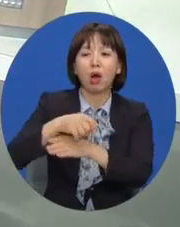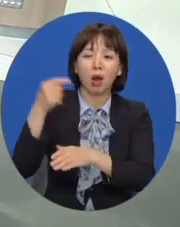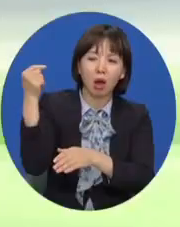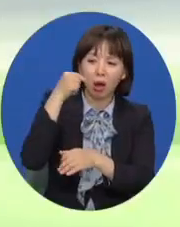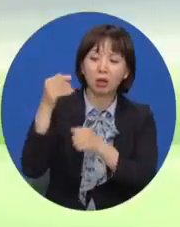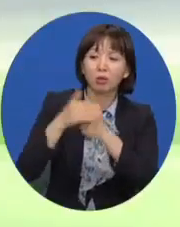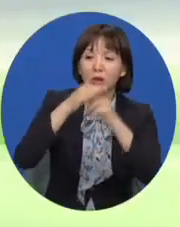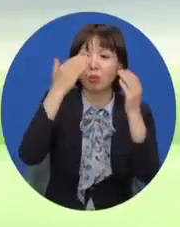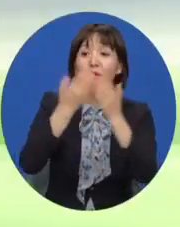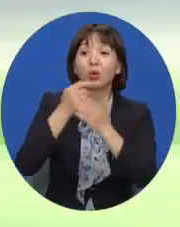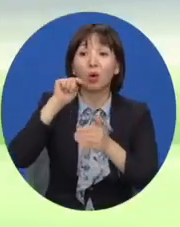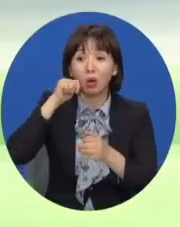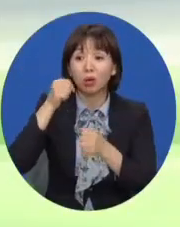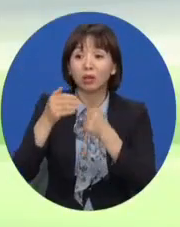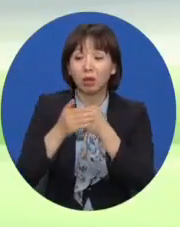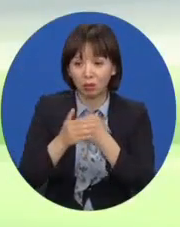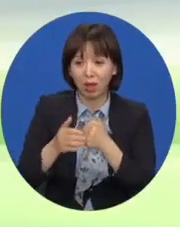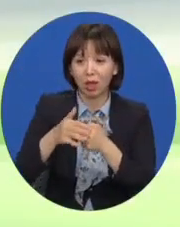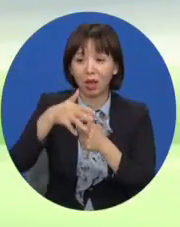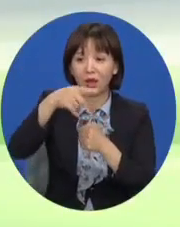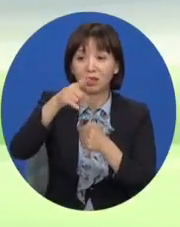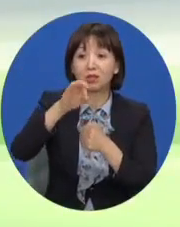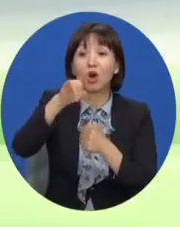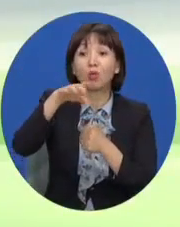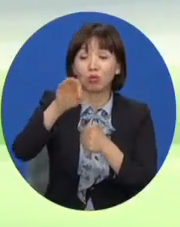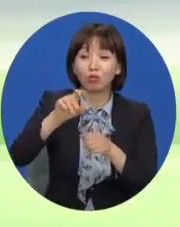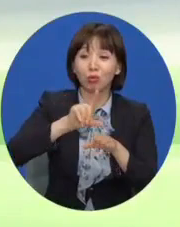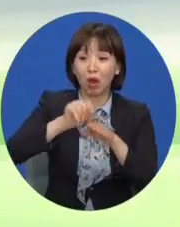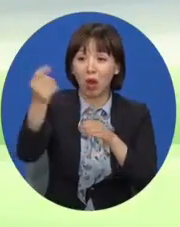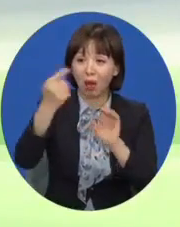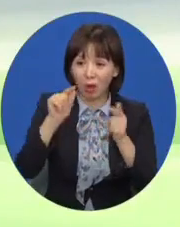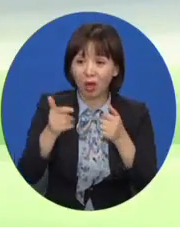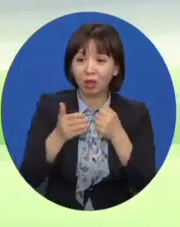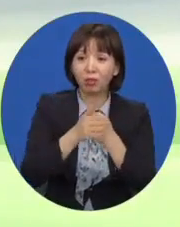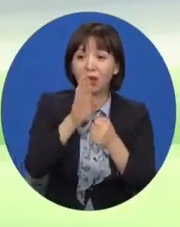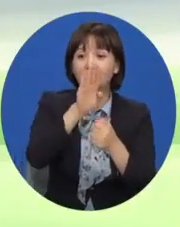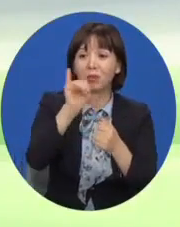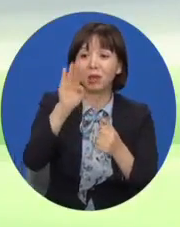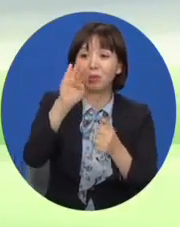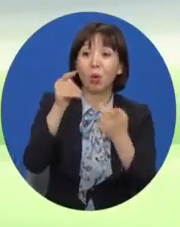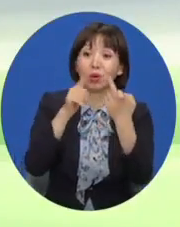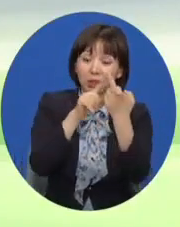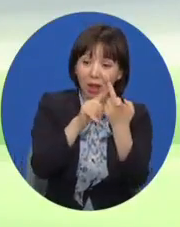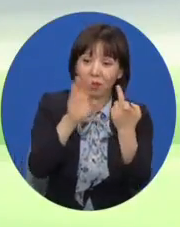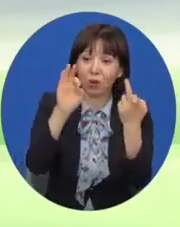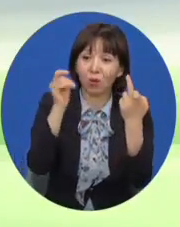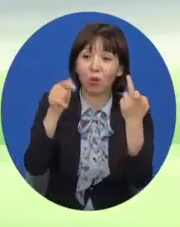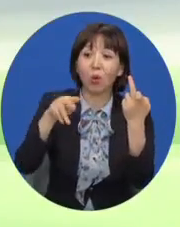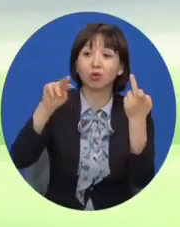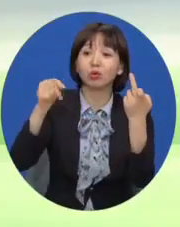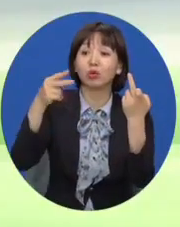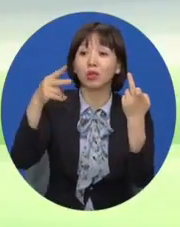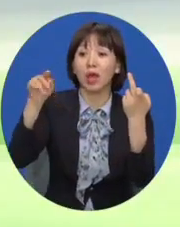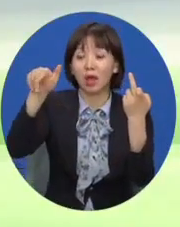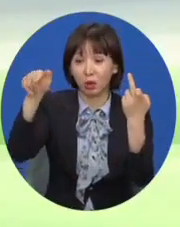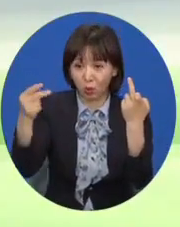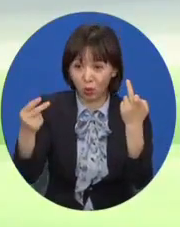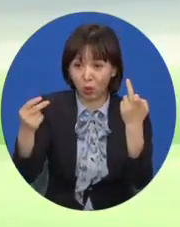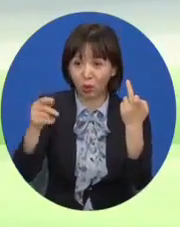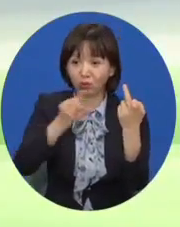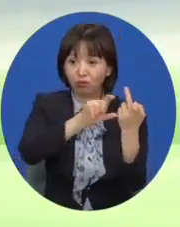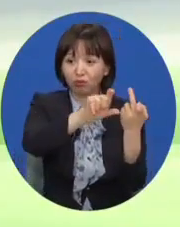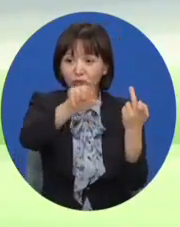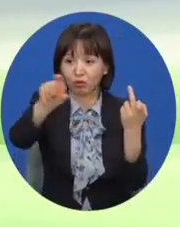어렵다. 그래서 관광객이 청풍면으로 안 들어온다는데 우선 비봉산 일대, 청풍면 일대, 옥순대교 일대 이쪽을 관광